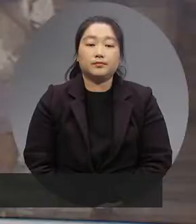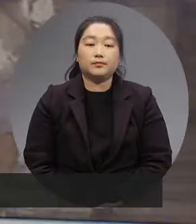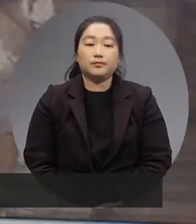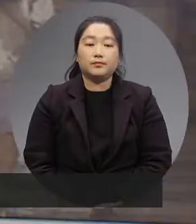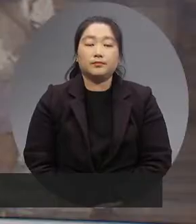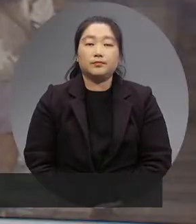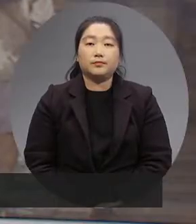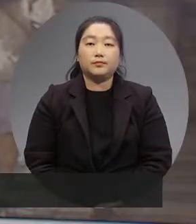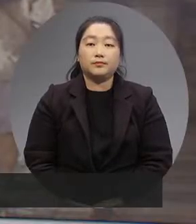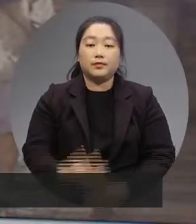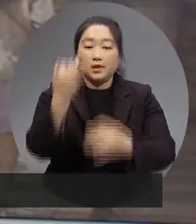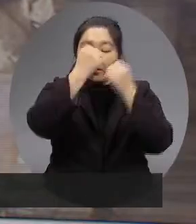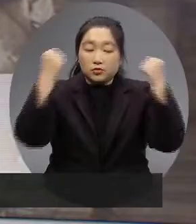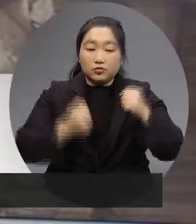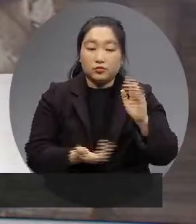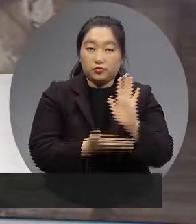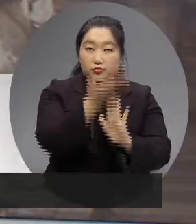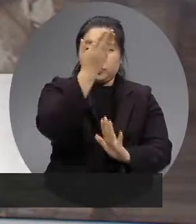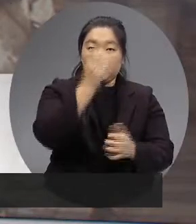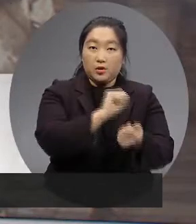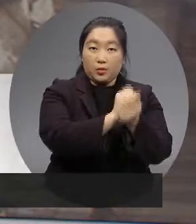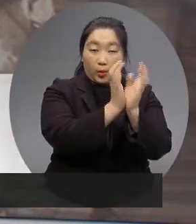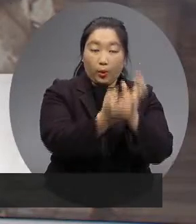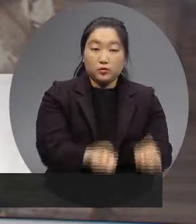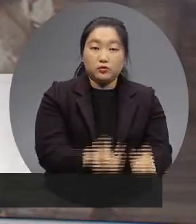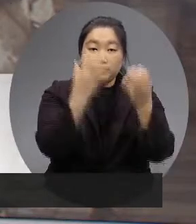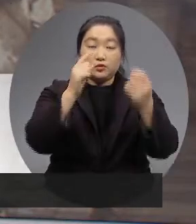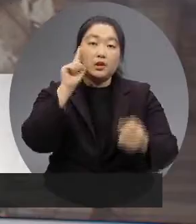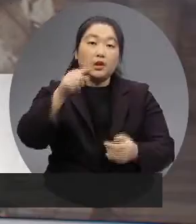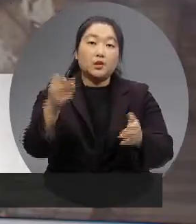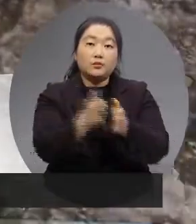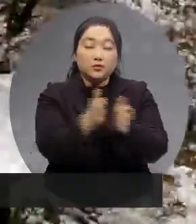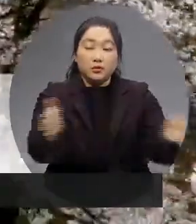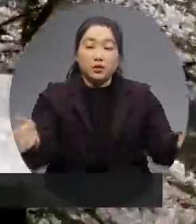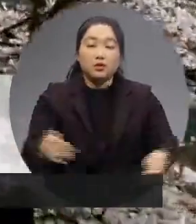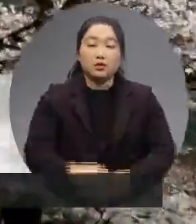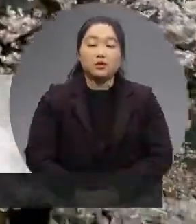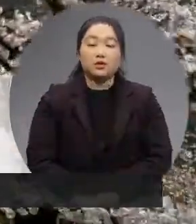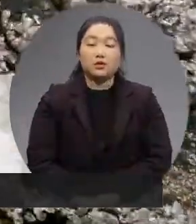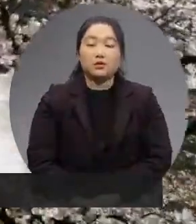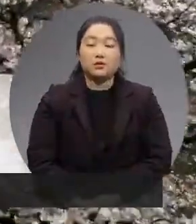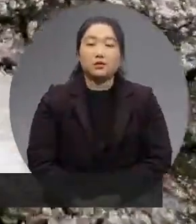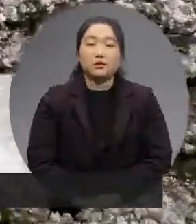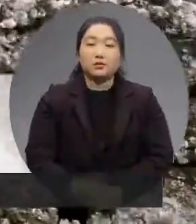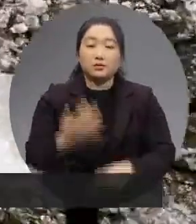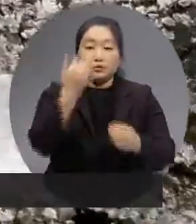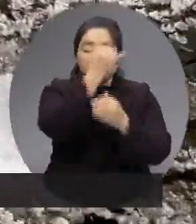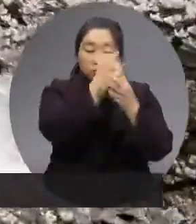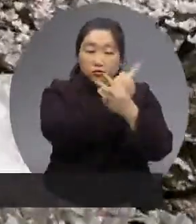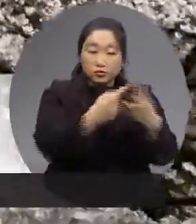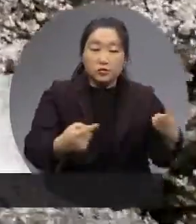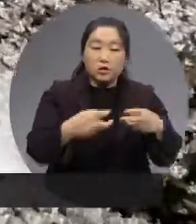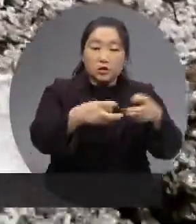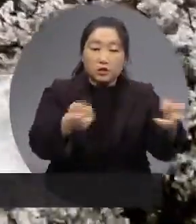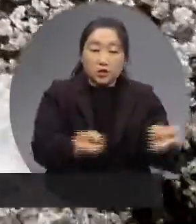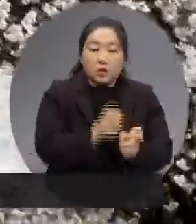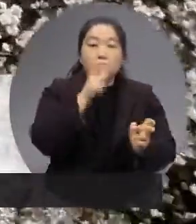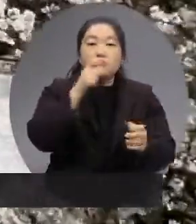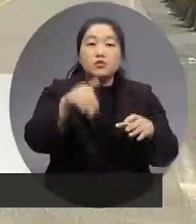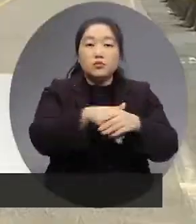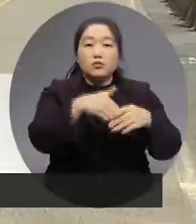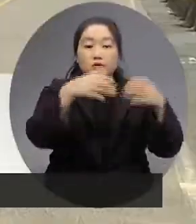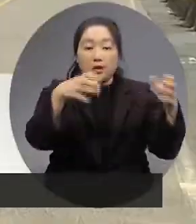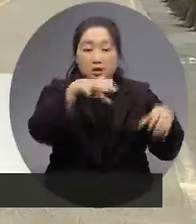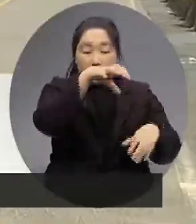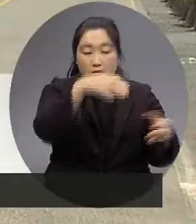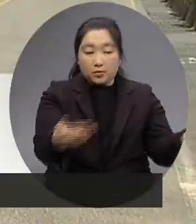충북 북부권 벚꽃축제가 내일부터 일제히 열립니다. 충주시는 충주댐 물문화관을 주